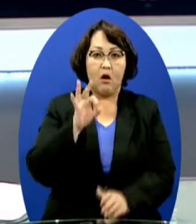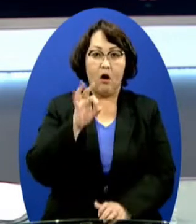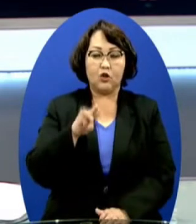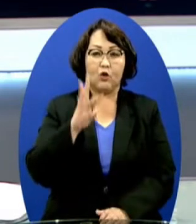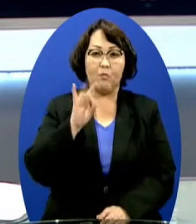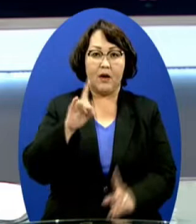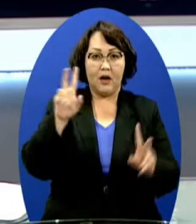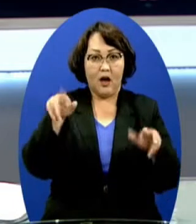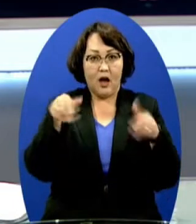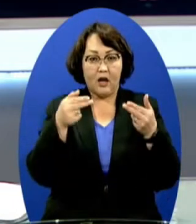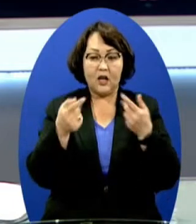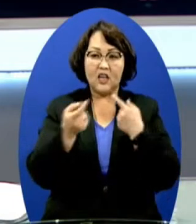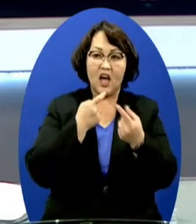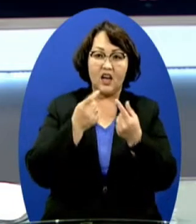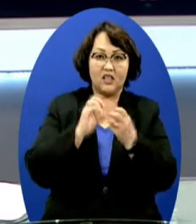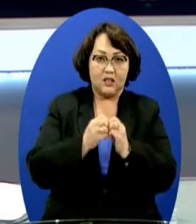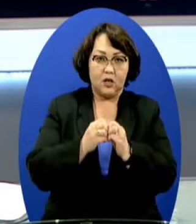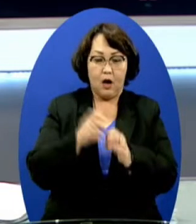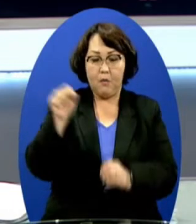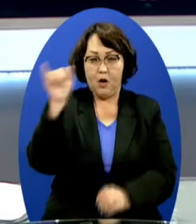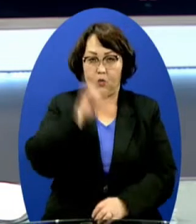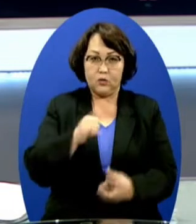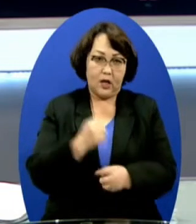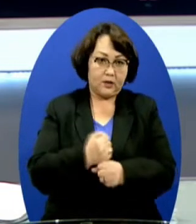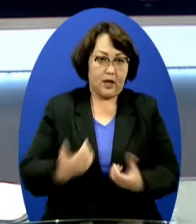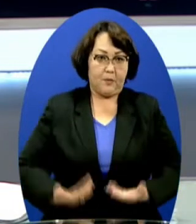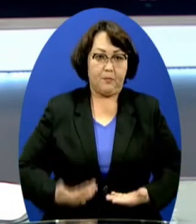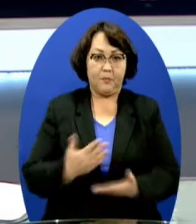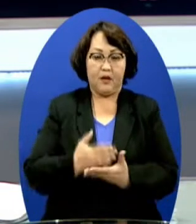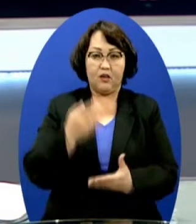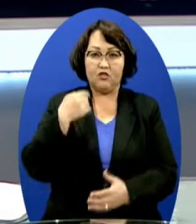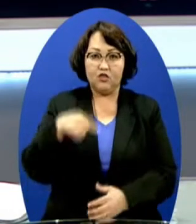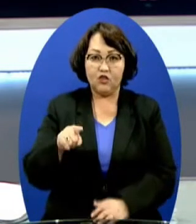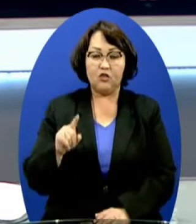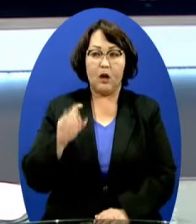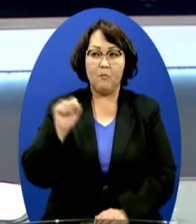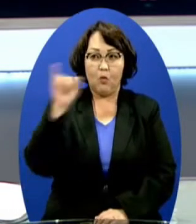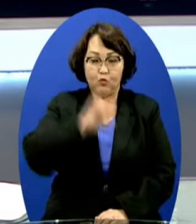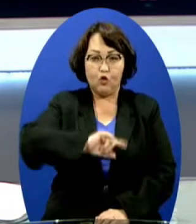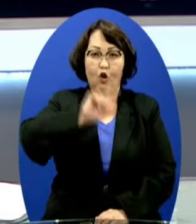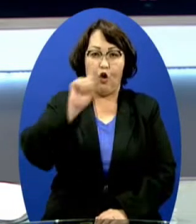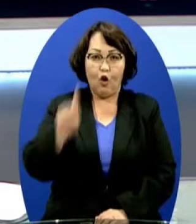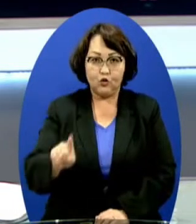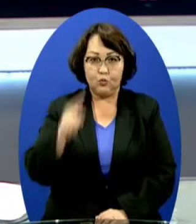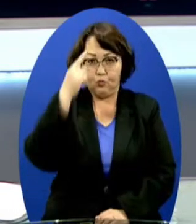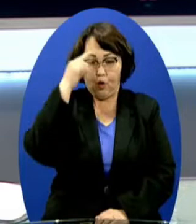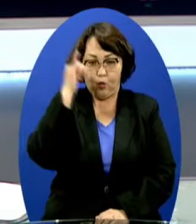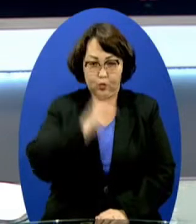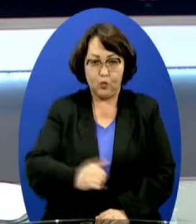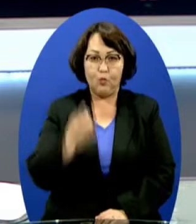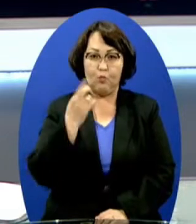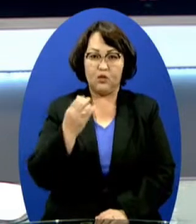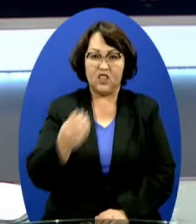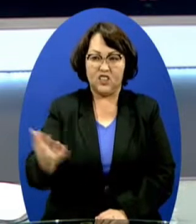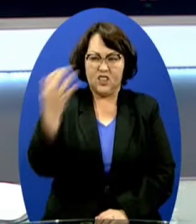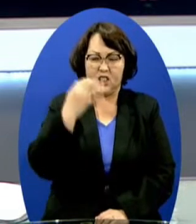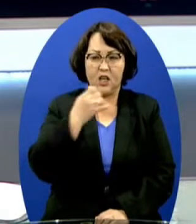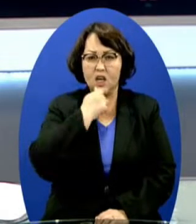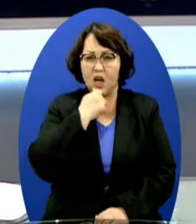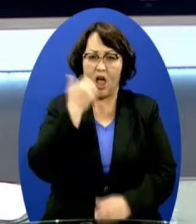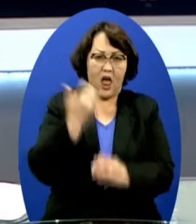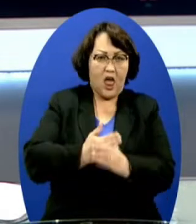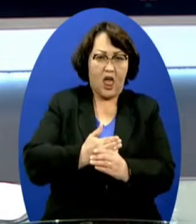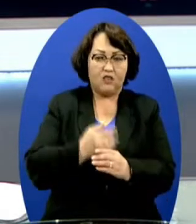ярилцлага хийсэн байна. Америк нэгдсэн улсад ажиллаж амьдарч байгаа болон тэнд очиод эргэж ирч чадахгүй байгаа иргэдийн талаарх дэлгэрэнгүй ярилцлагыг одоо